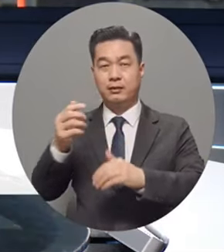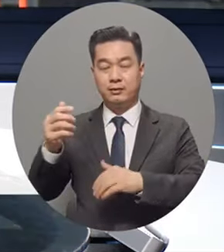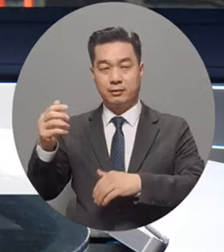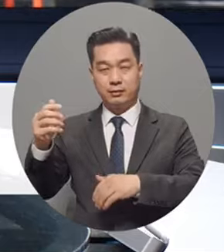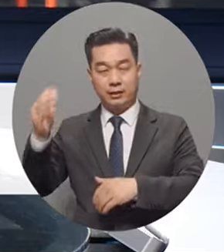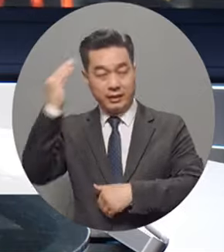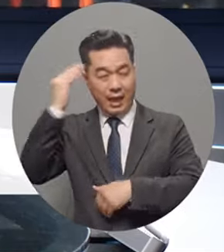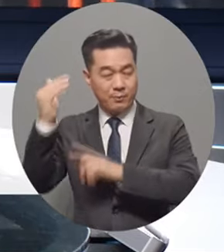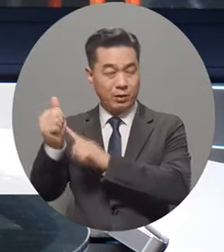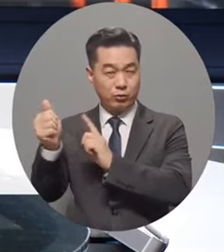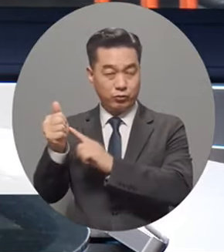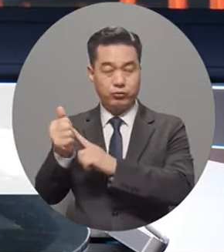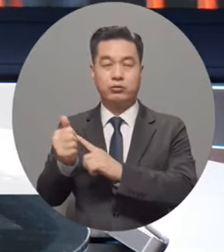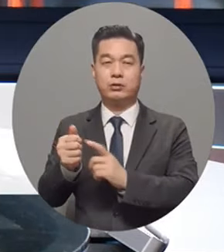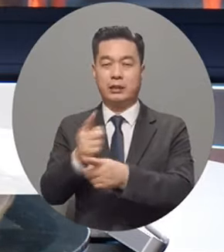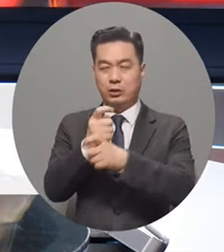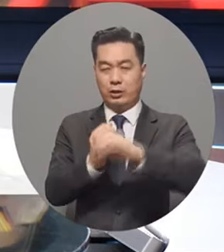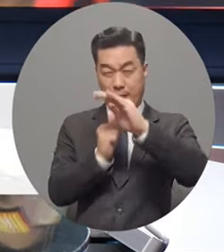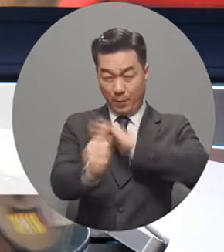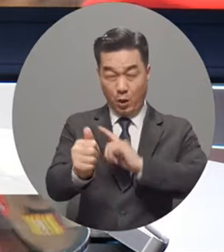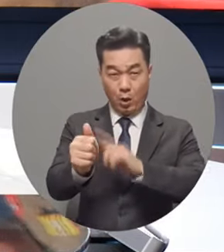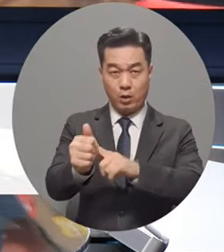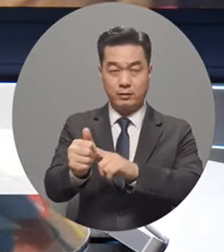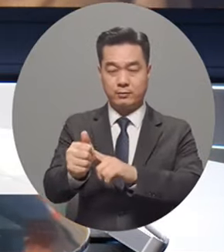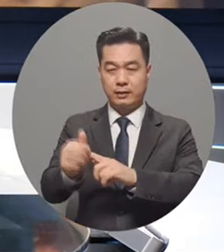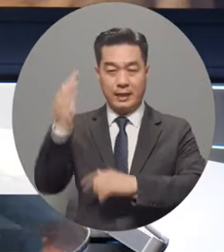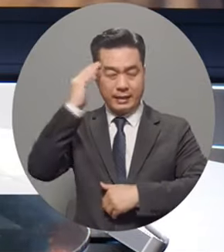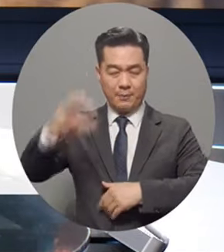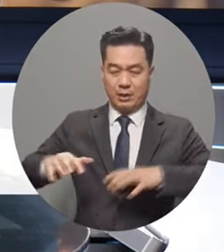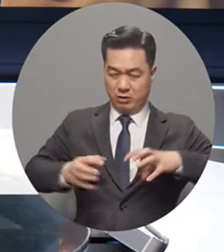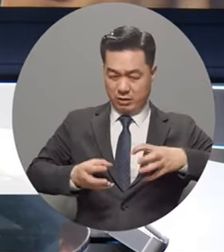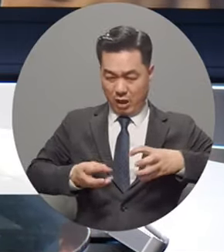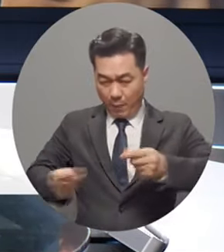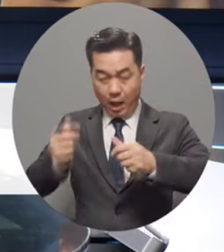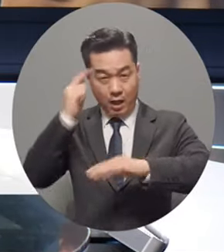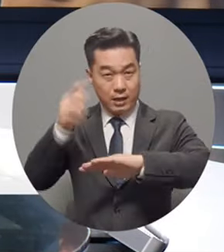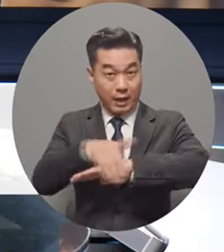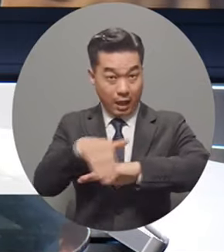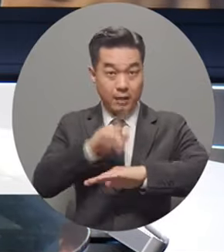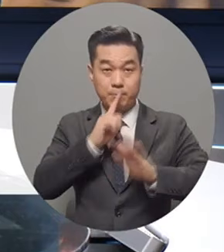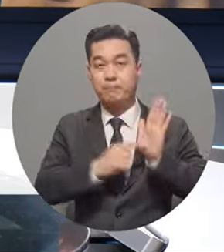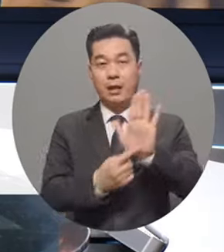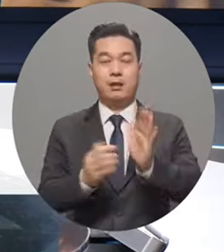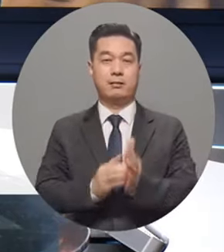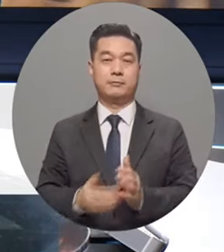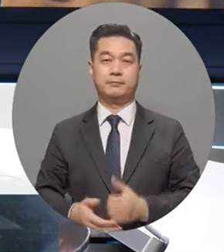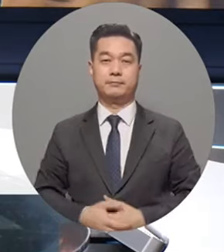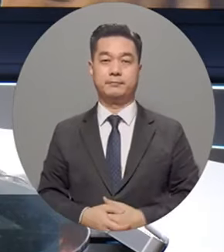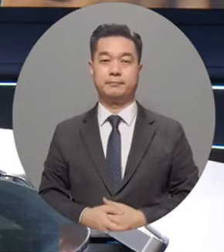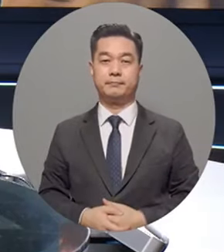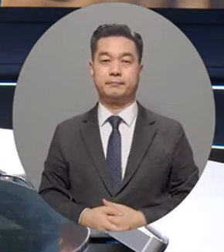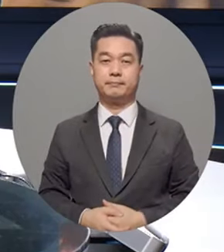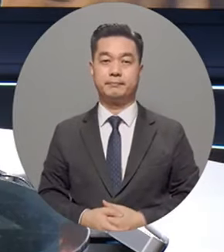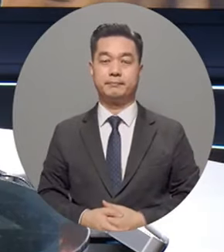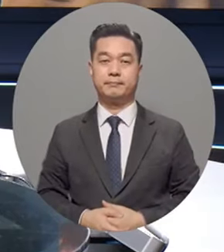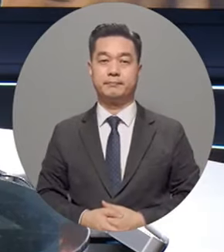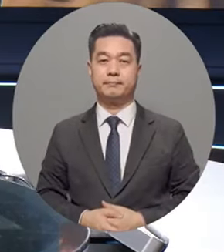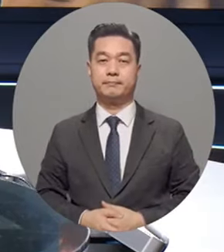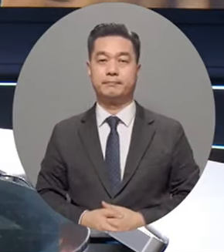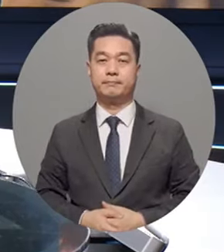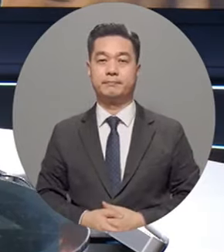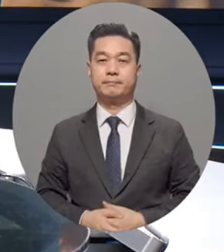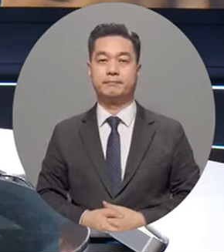없다. 기회가 온다면 대한민국을 초토화해 버릴 거라고 위협의 수위를 높였습니다. 공윤성 기자가